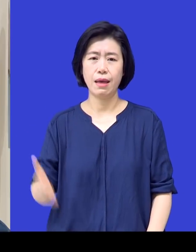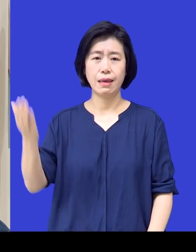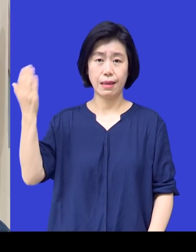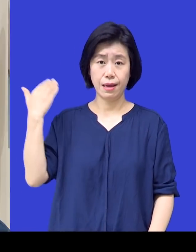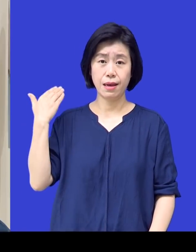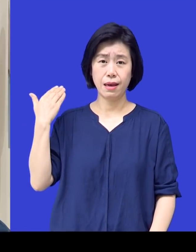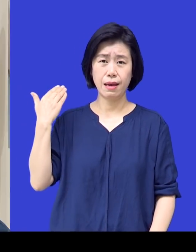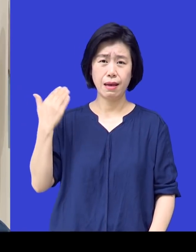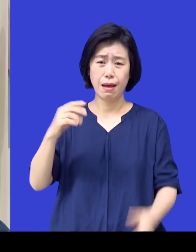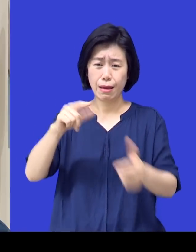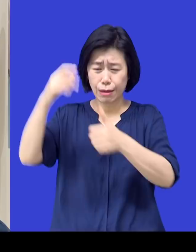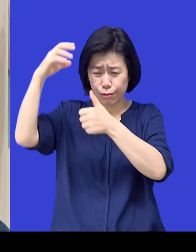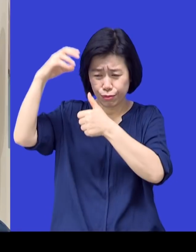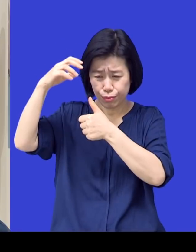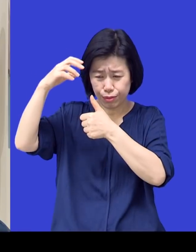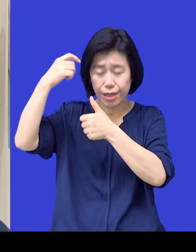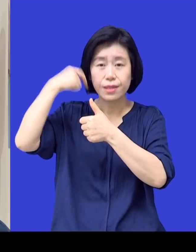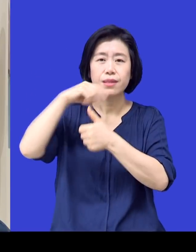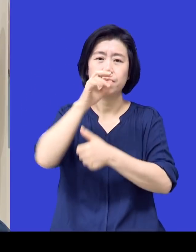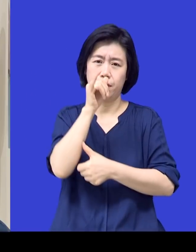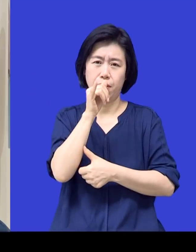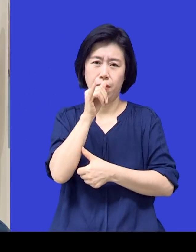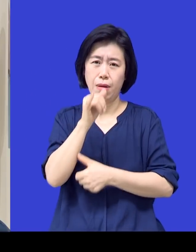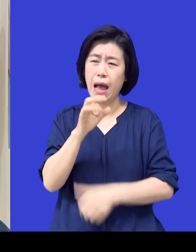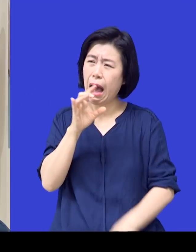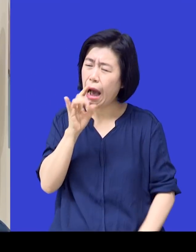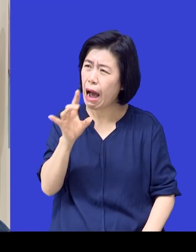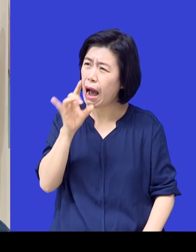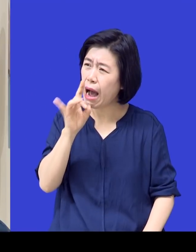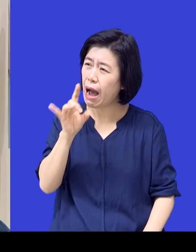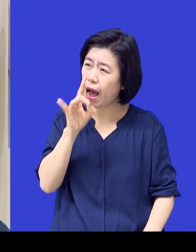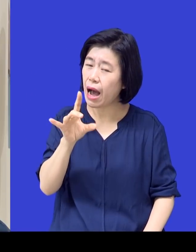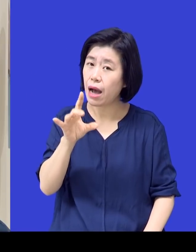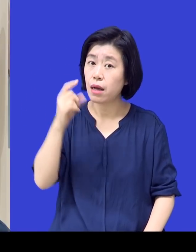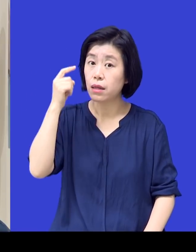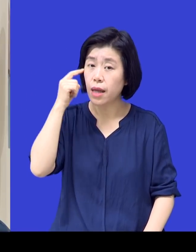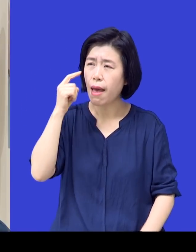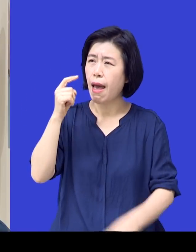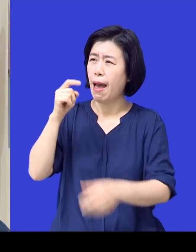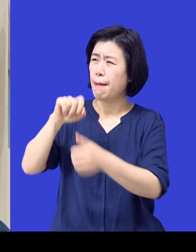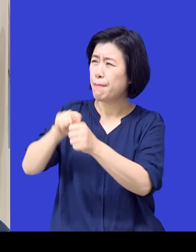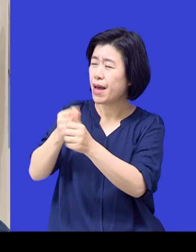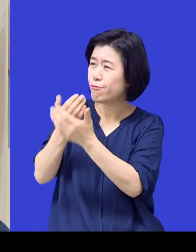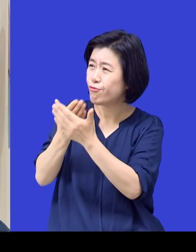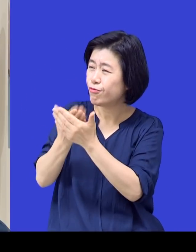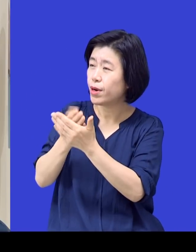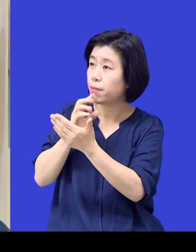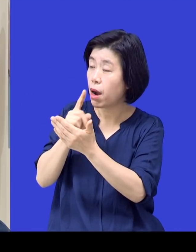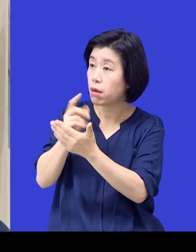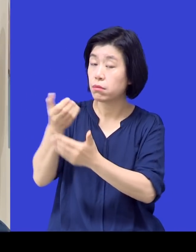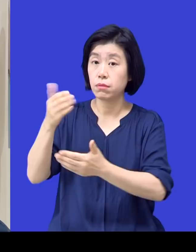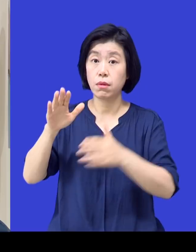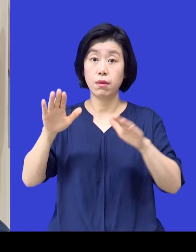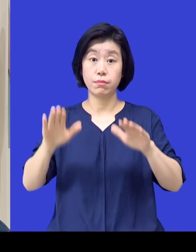아래에 짓눌렸다 그럴까요? 네, 이거 네. 안 됩니다. 됩니다. 예. 하게 해주세요. 이게 아니라 다 이루었다 하는 예. 그 안에